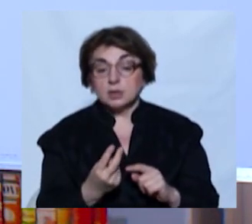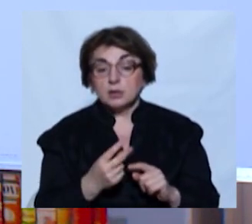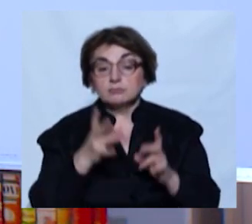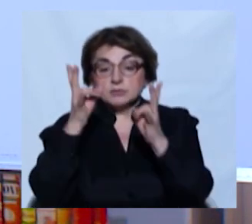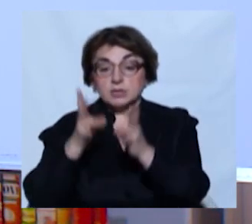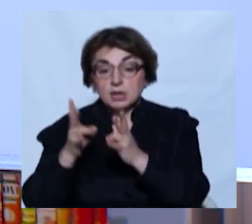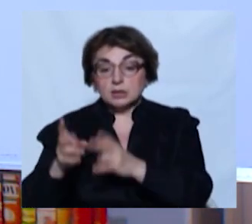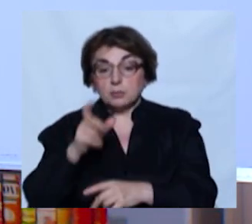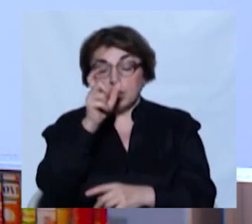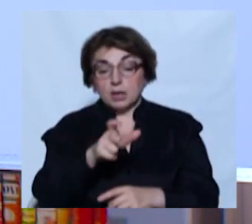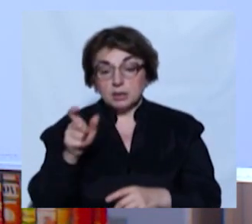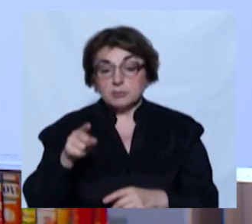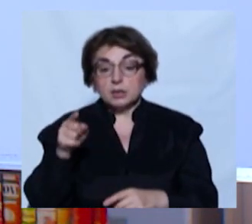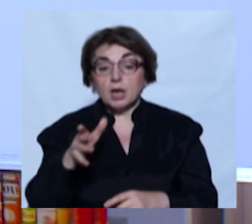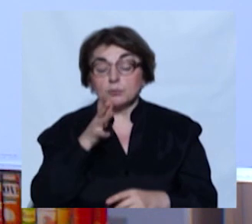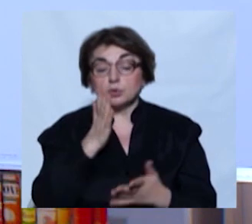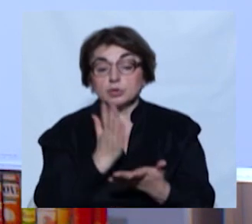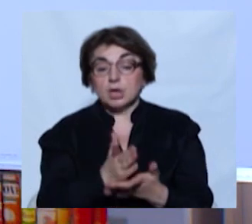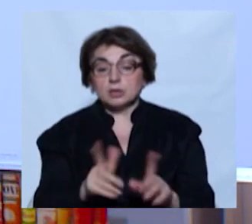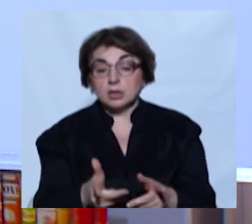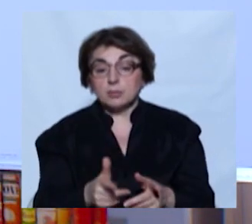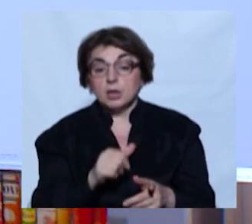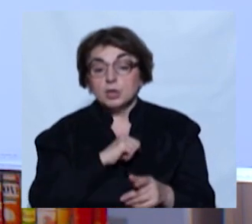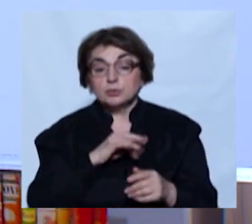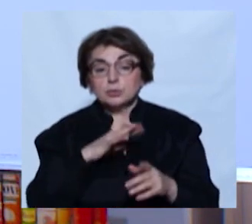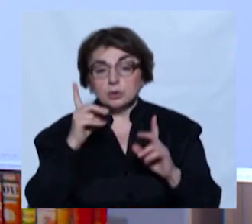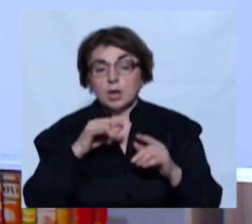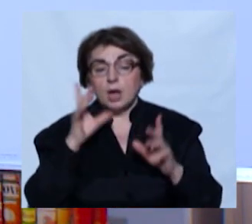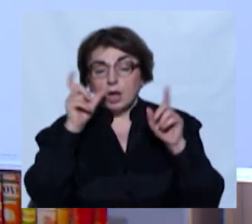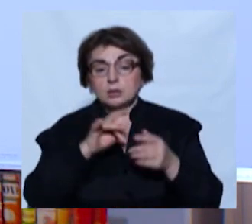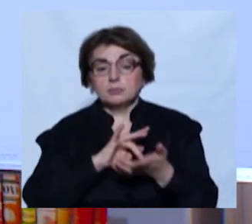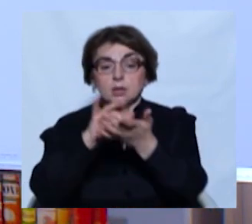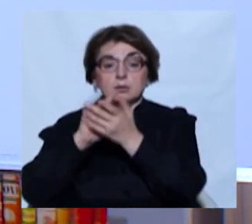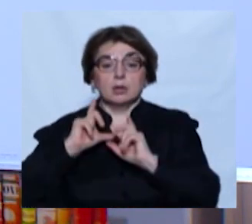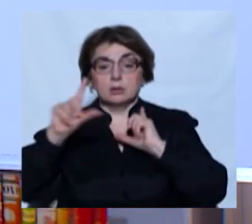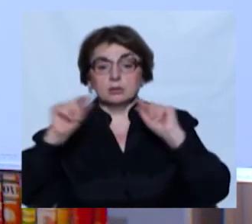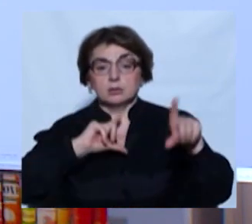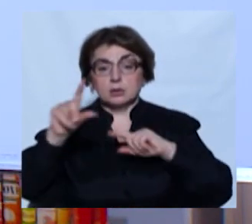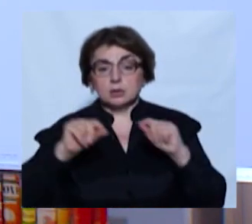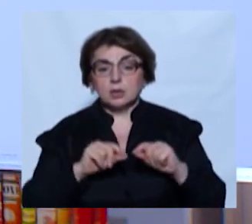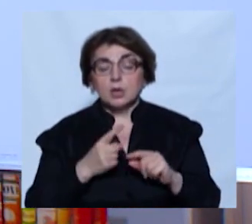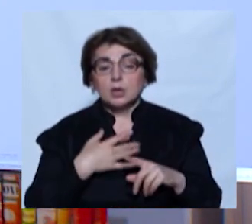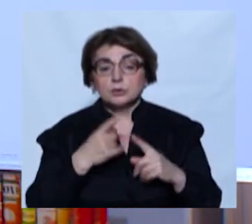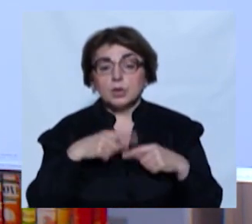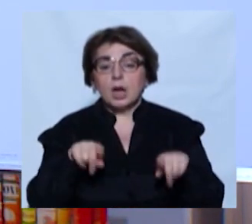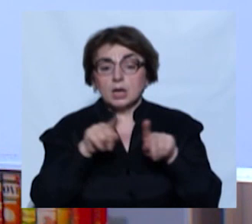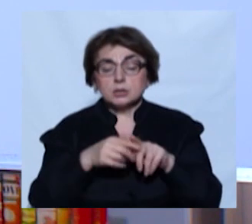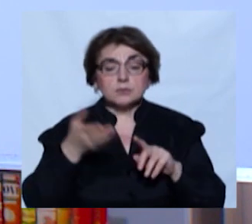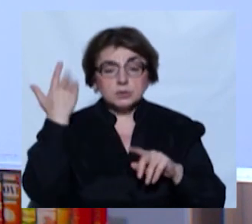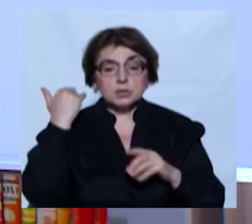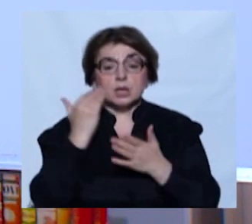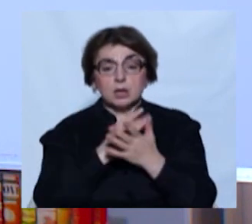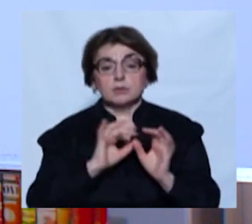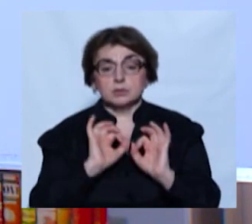ზარალდება ადამიანი, რადგან ამ დროს ადგილი აქვს დიდ მიგრაციებს, რადგან იცვლება კლიმატი და გარემო, რადგან ჩვენ ასევე წინა